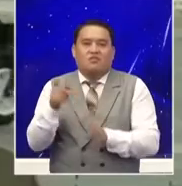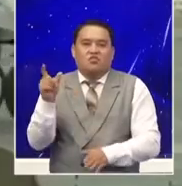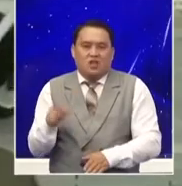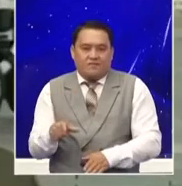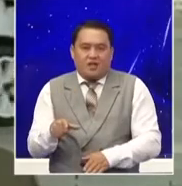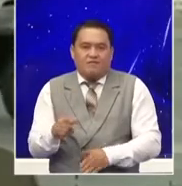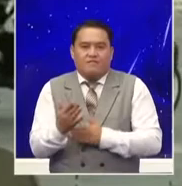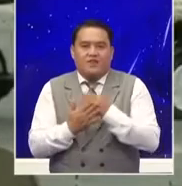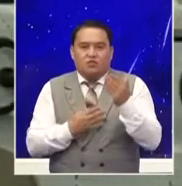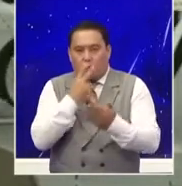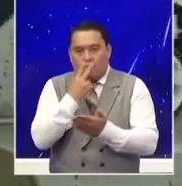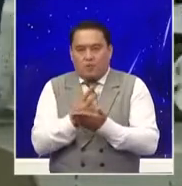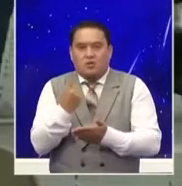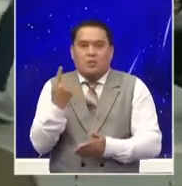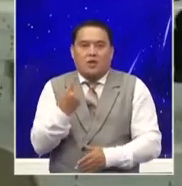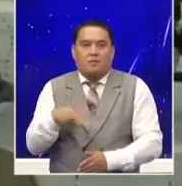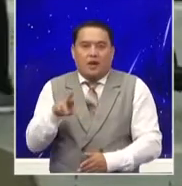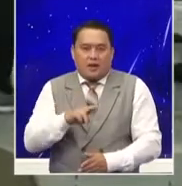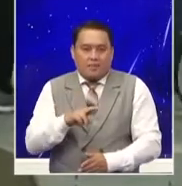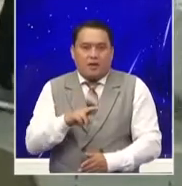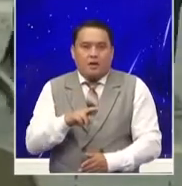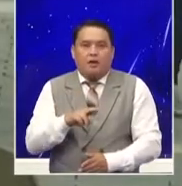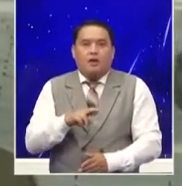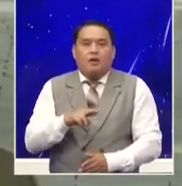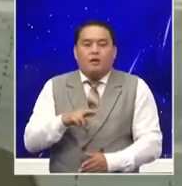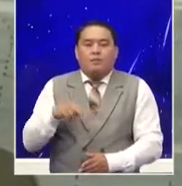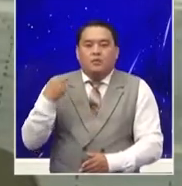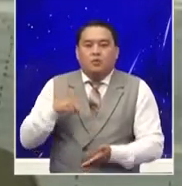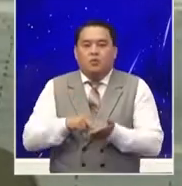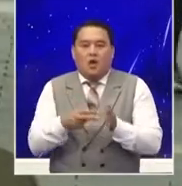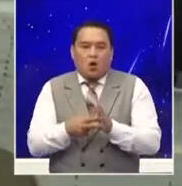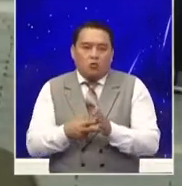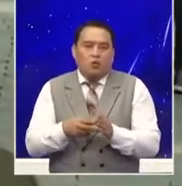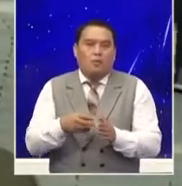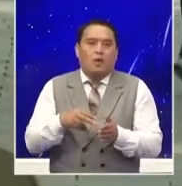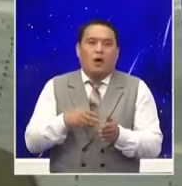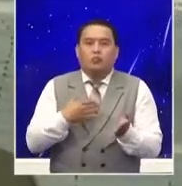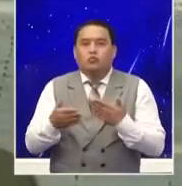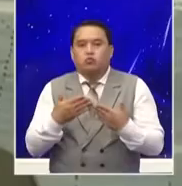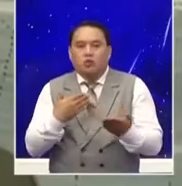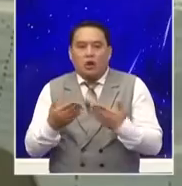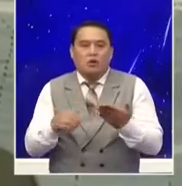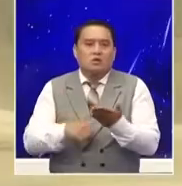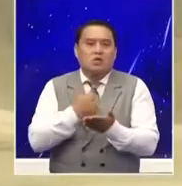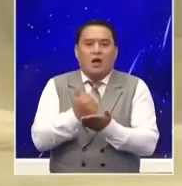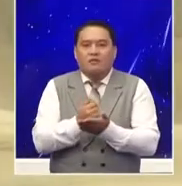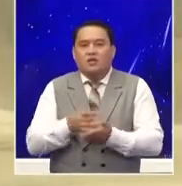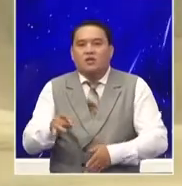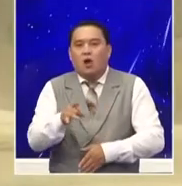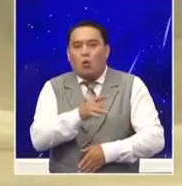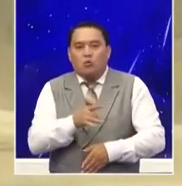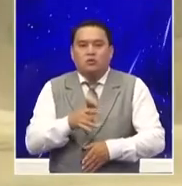1449. Это самый высокий показатель с 1 мая. Ангела Меркель планирует в ближайшее время обсудить с главами региональных